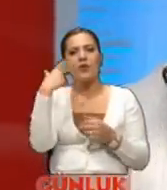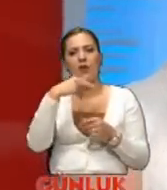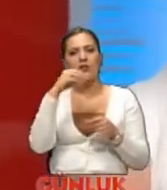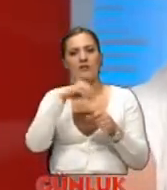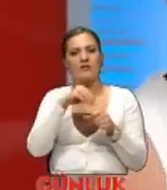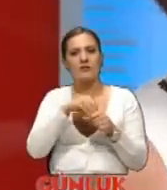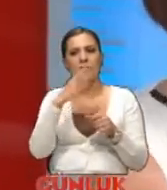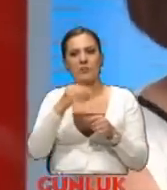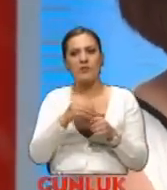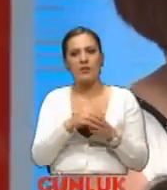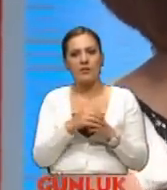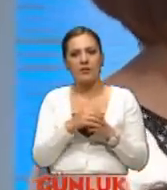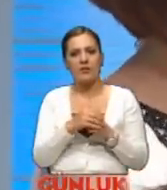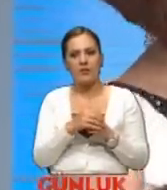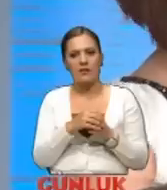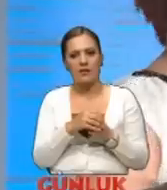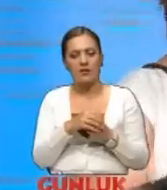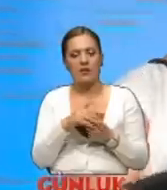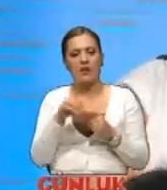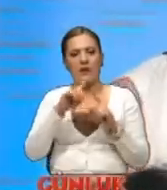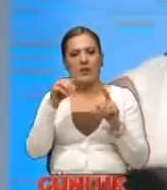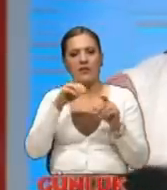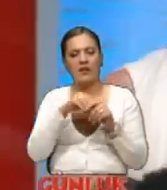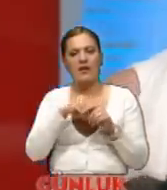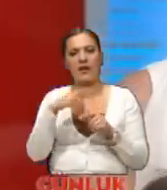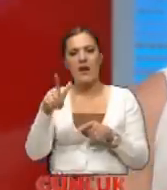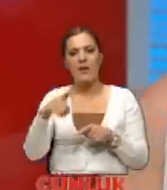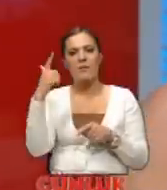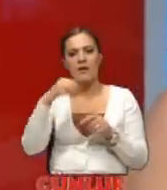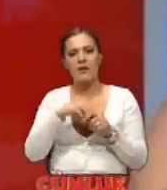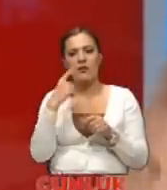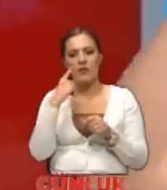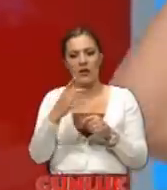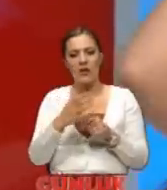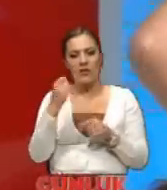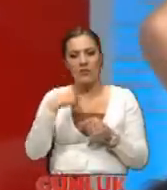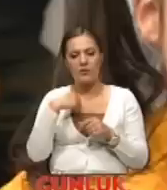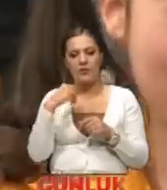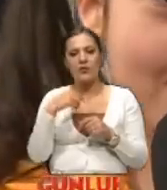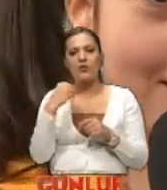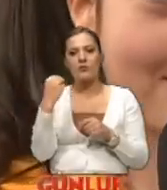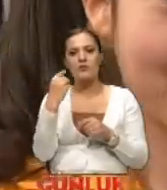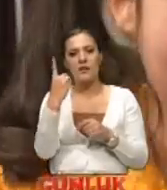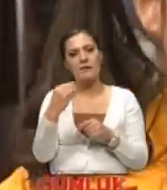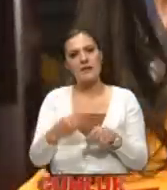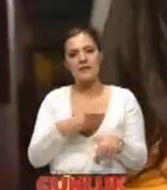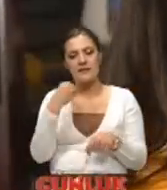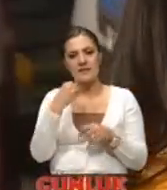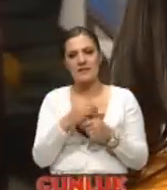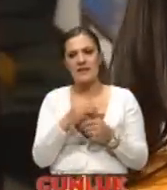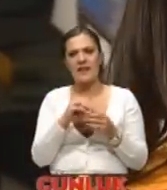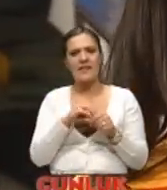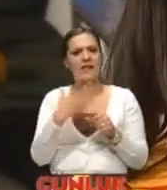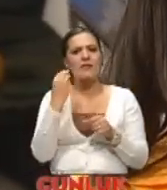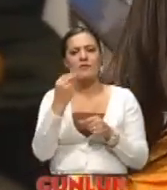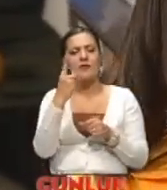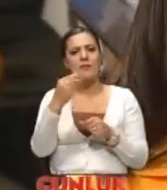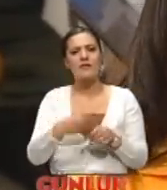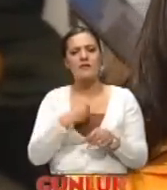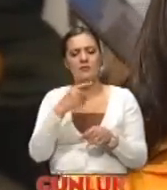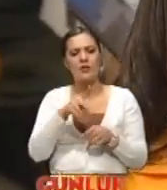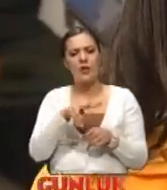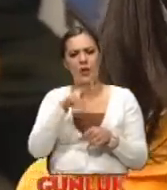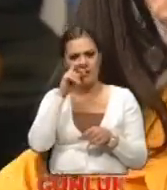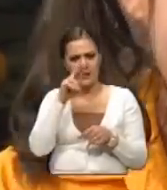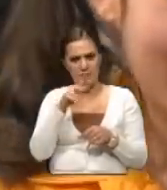içinde olmaktan? Azıcık şöyle ekran, kameraya doğru. Alıyor mu görüntü? Evet. Güzel bir his. Ne? Nasıl güzel bir his? Böyle